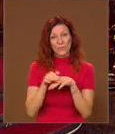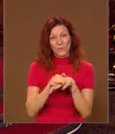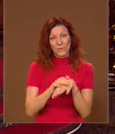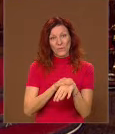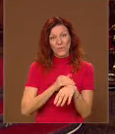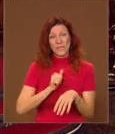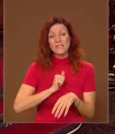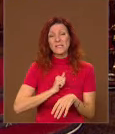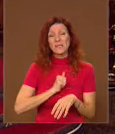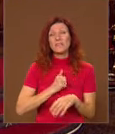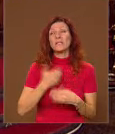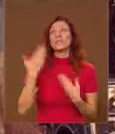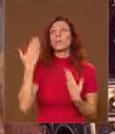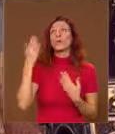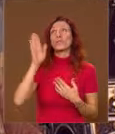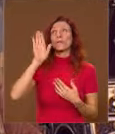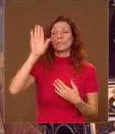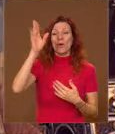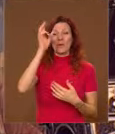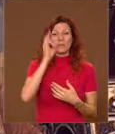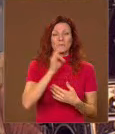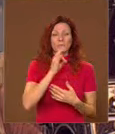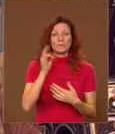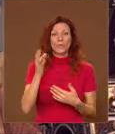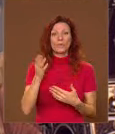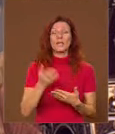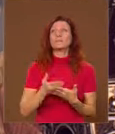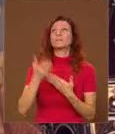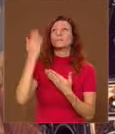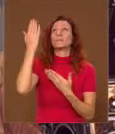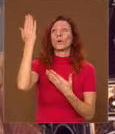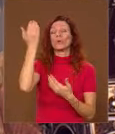Запази ни Боже с Твоята благодат. Господи,